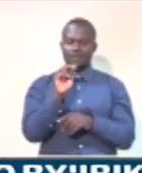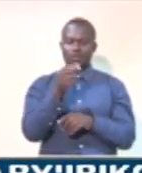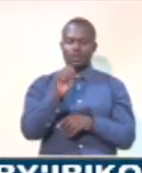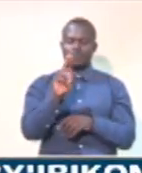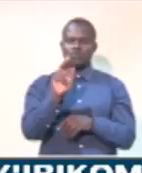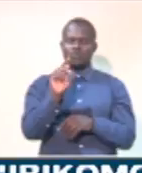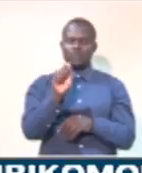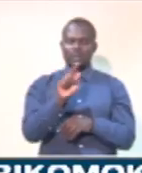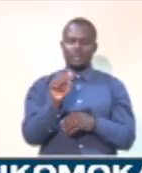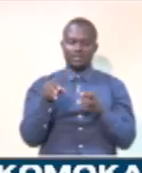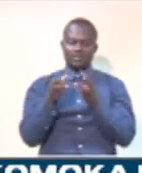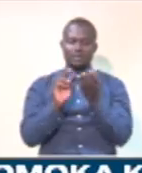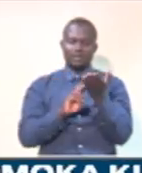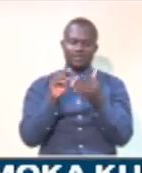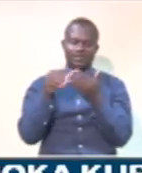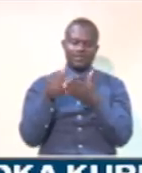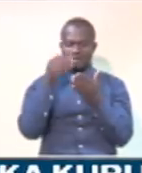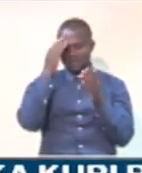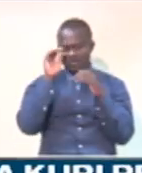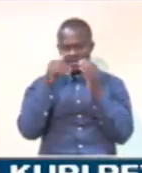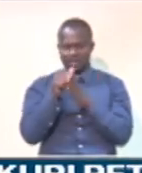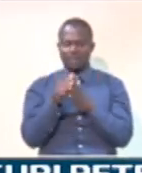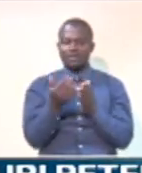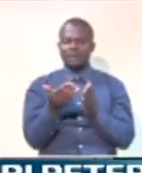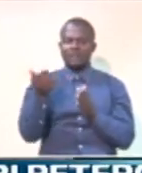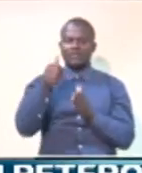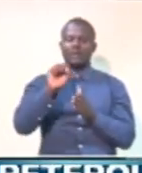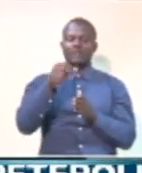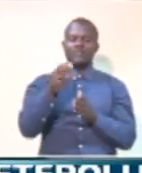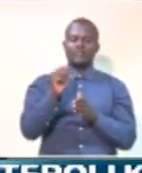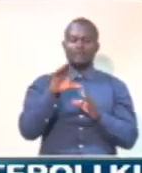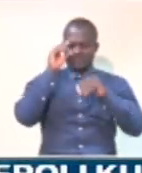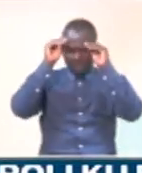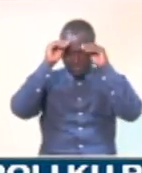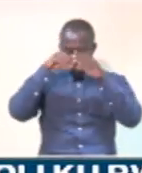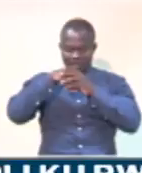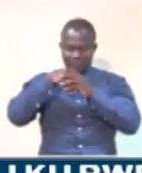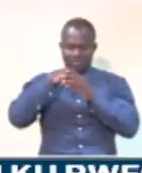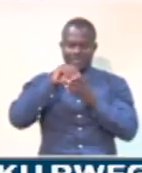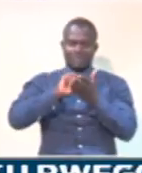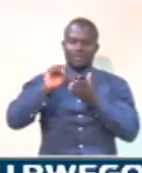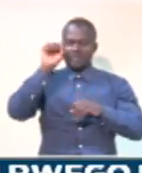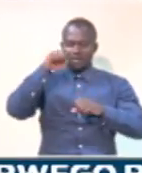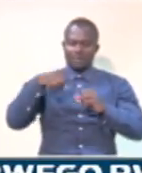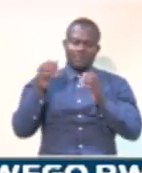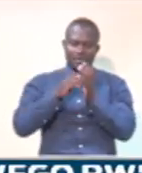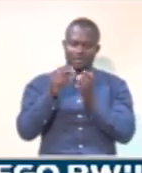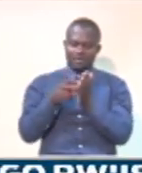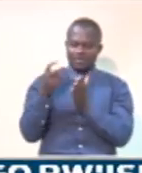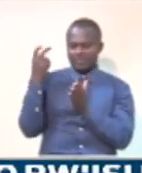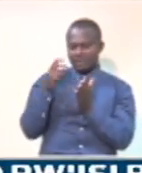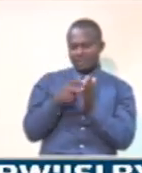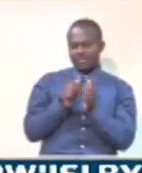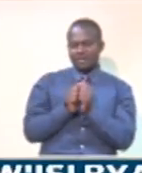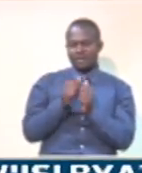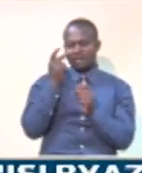Budesiana nibwo buryo akoresha kugira ngo umuhungu we Shema Cedric wiga mu mashuri yisumbuye ashobore gusubiramo amasomo